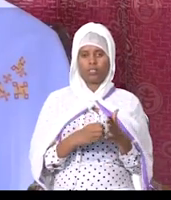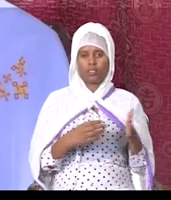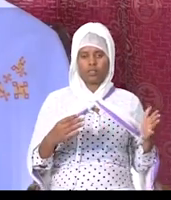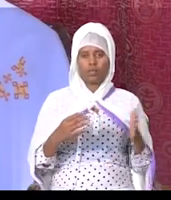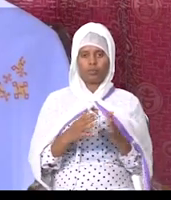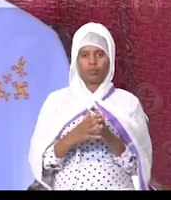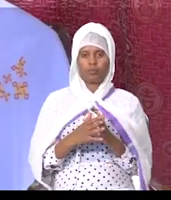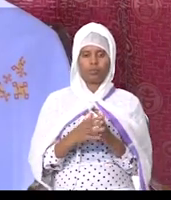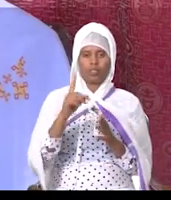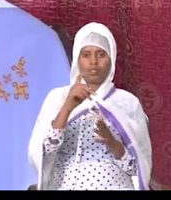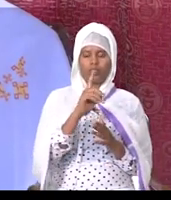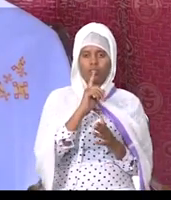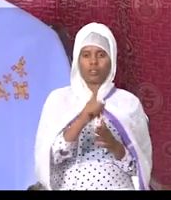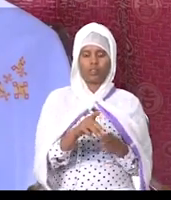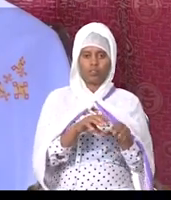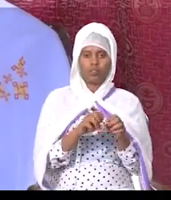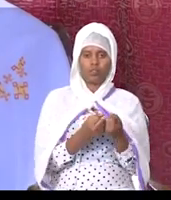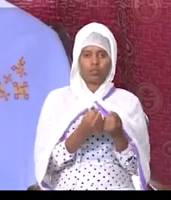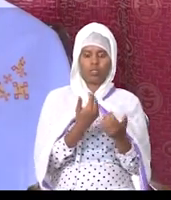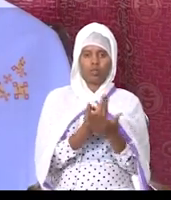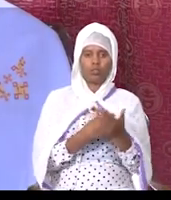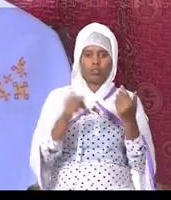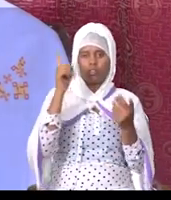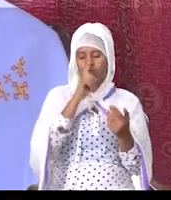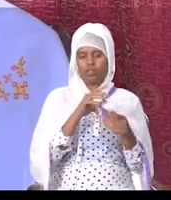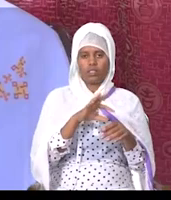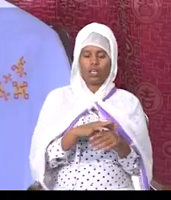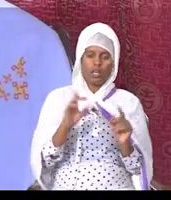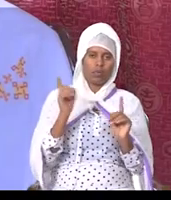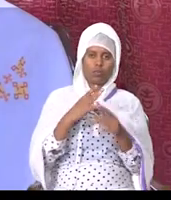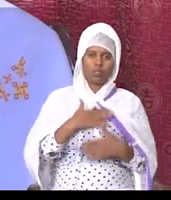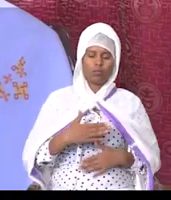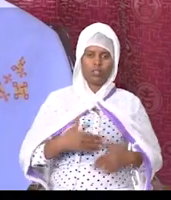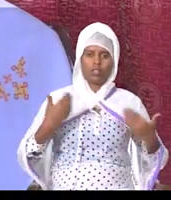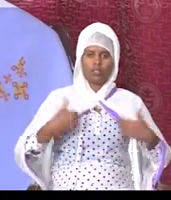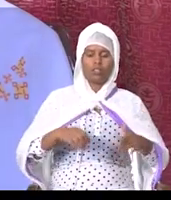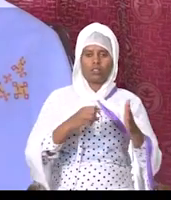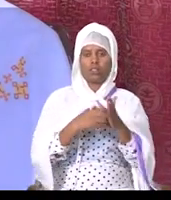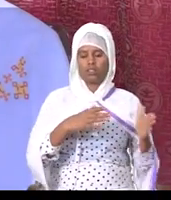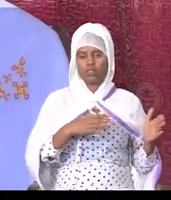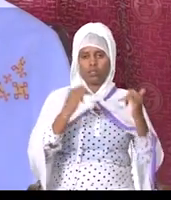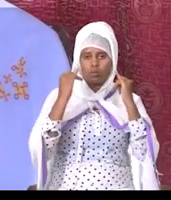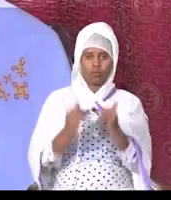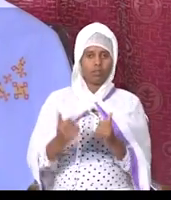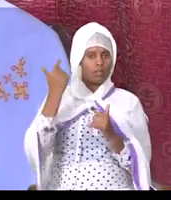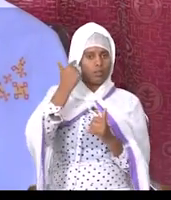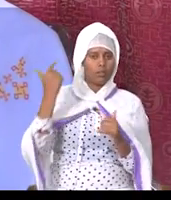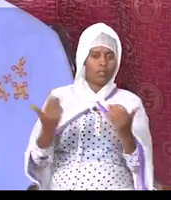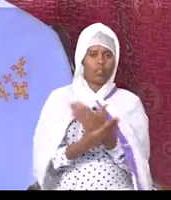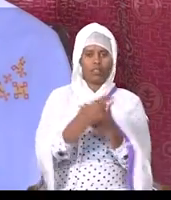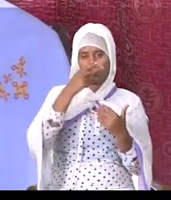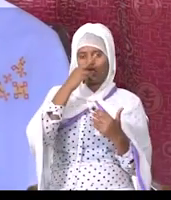እዩ ስለዚ ዓሰርተ ትእዛዛት ፈሪሱስ ካብኡ ዝገደደ ድማ ስጋኻ ዘይኮነ ነፍስኻ ትቐትል ስለ ዘለኻ ክቡር